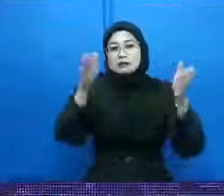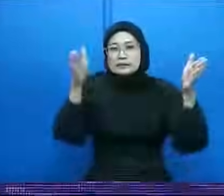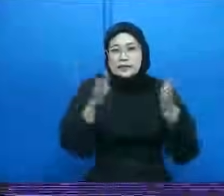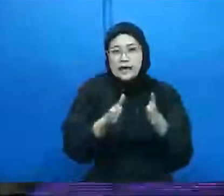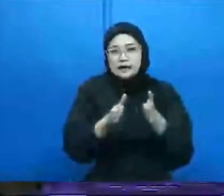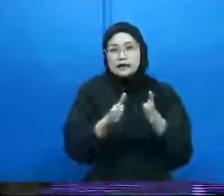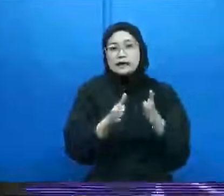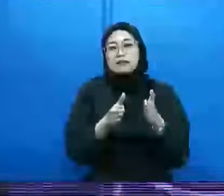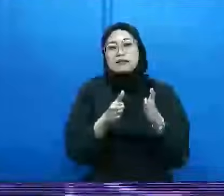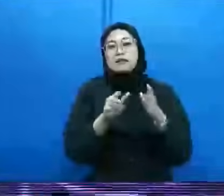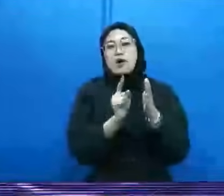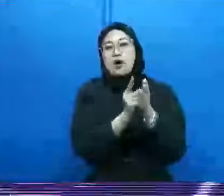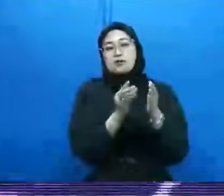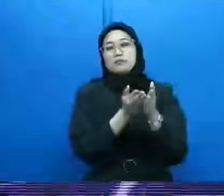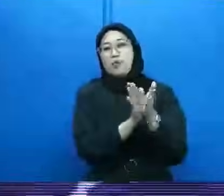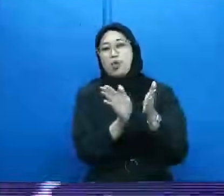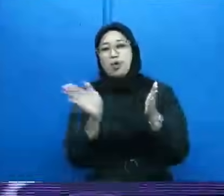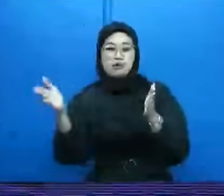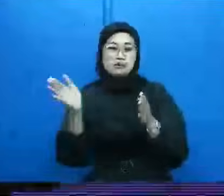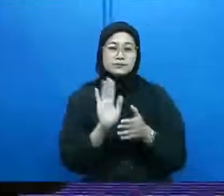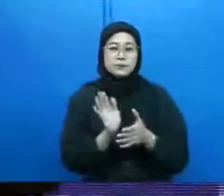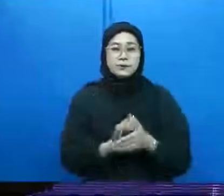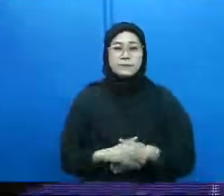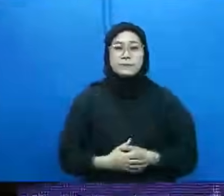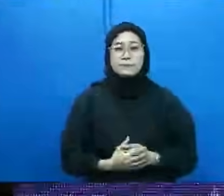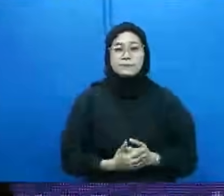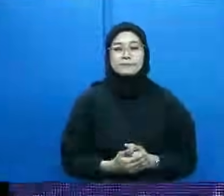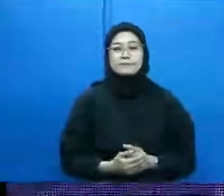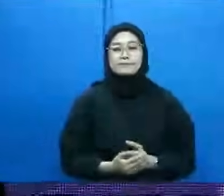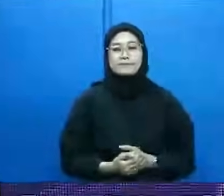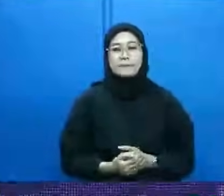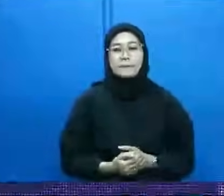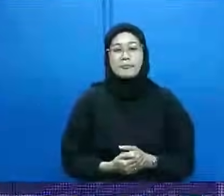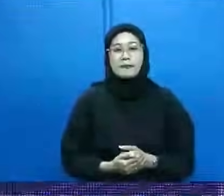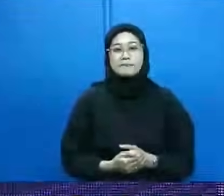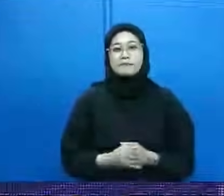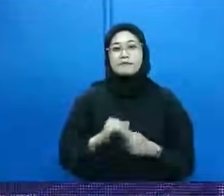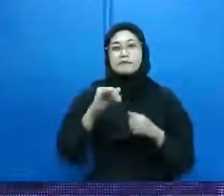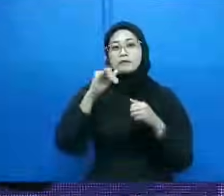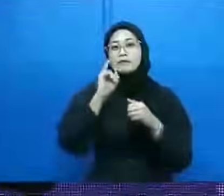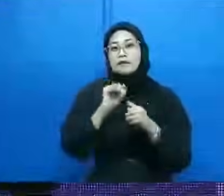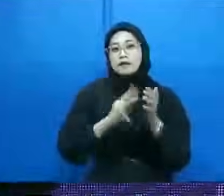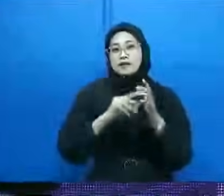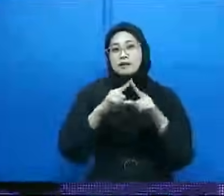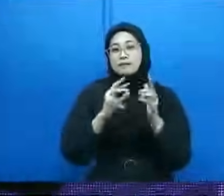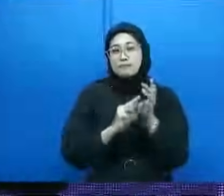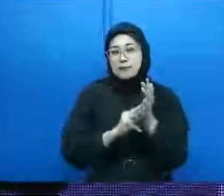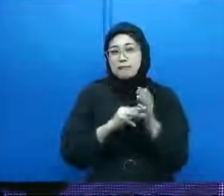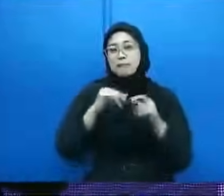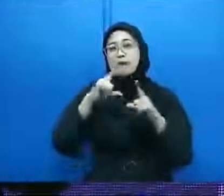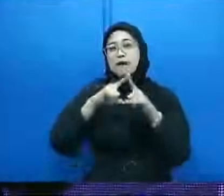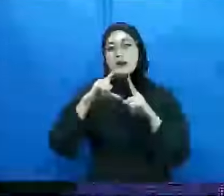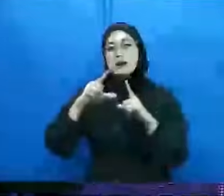Min umuri Rasulillah Sallallahu Alaihi Wasallam wa sunanihi wa ayyamihi. kata Imam Al-Bukhari, semua kitab saya